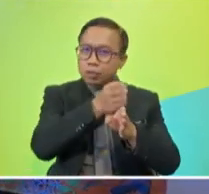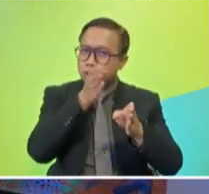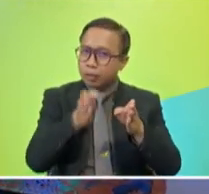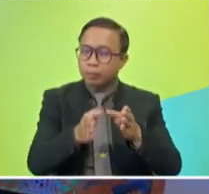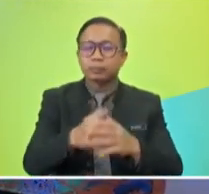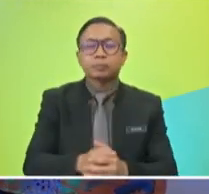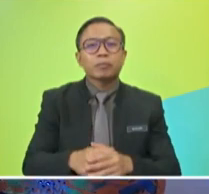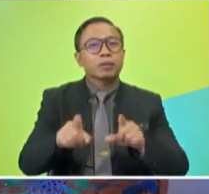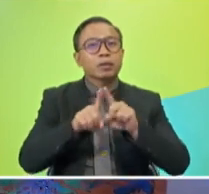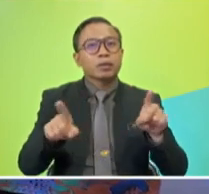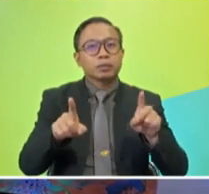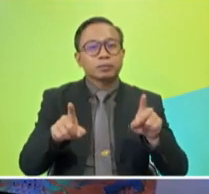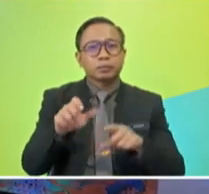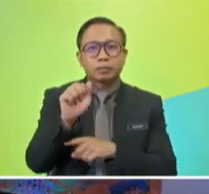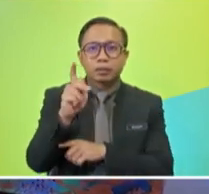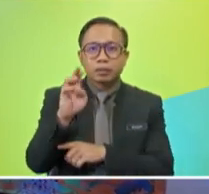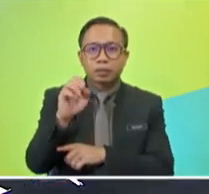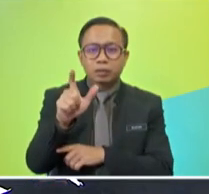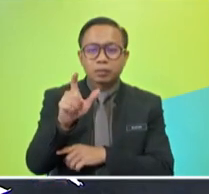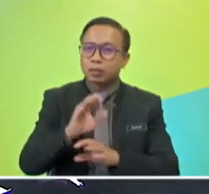tapi tadi itu